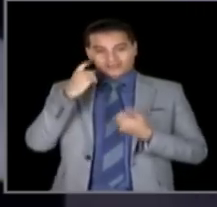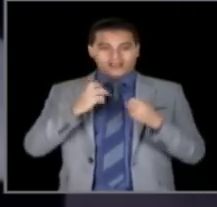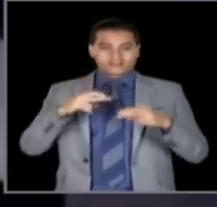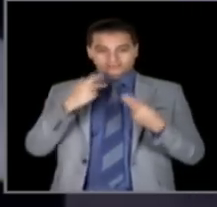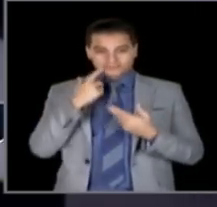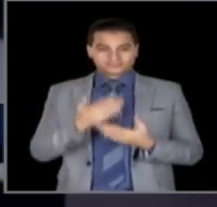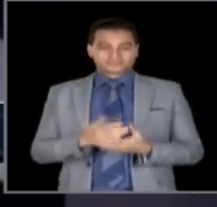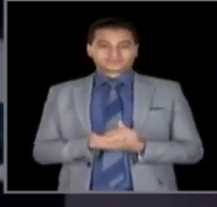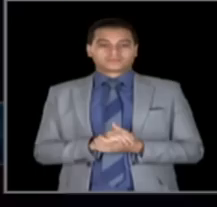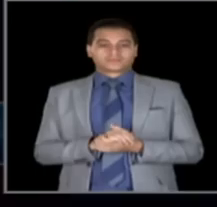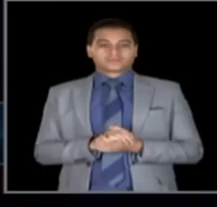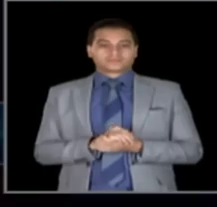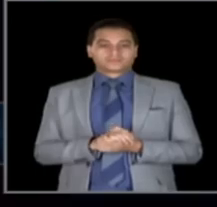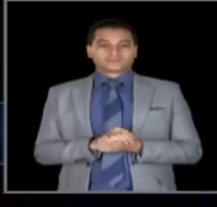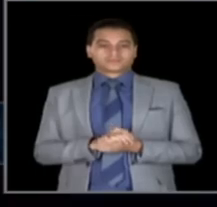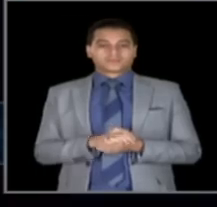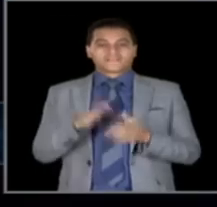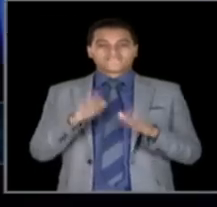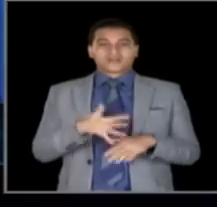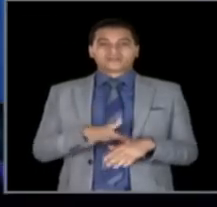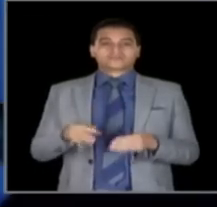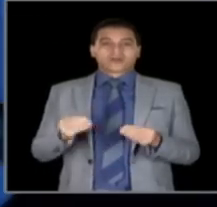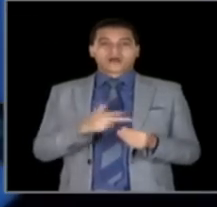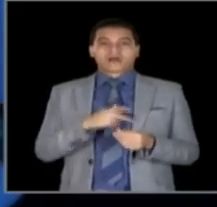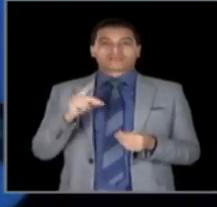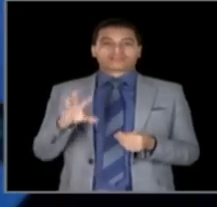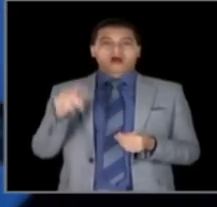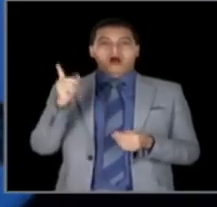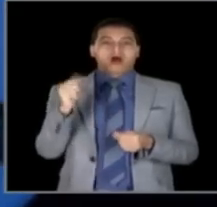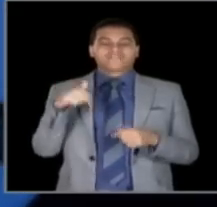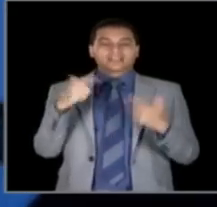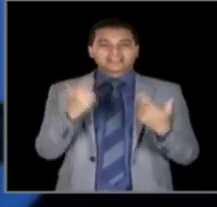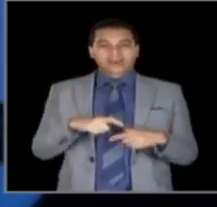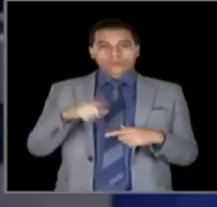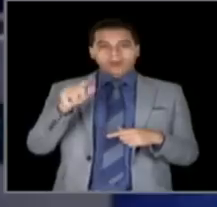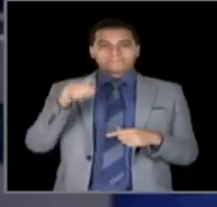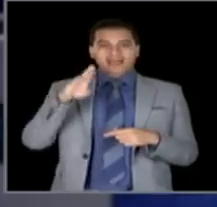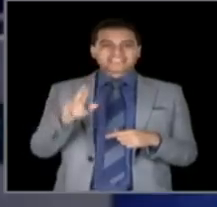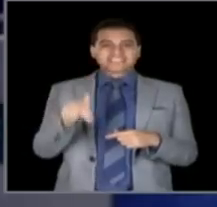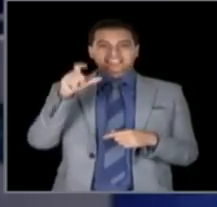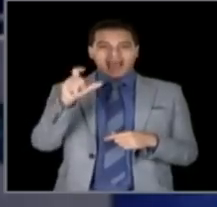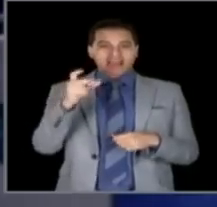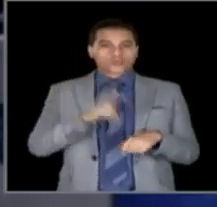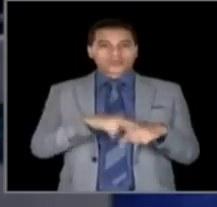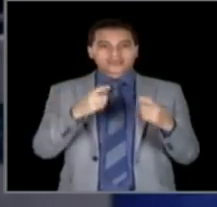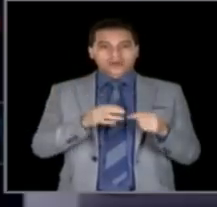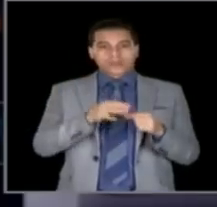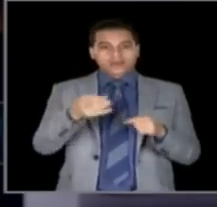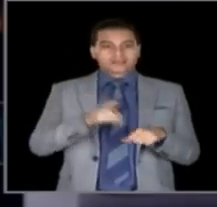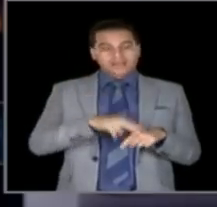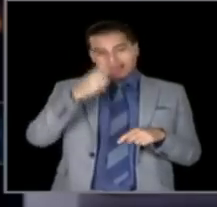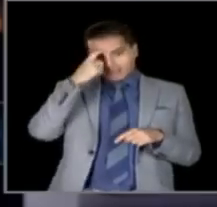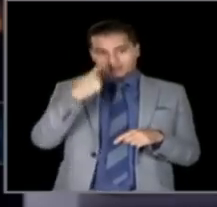الضغط كاونتر. تقع صحراء طهار في باكستان ودولة آسيوية أخرى، فما هي؟ الهند.